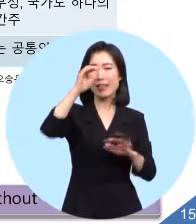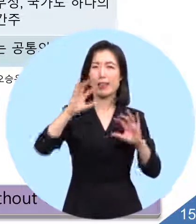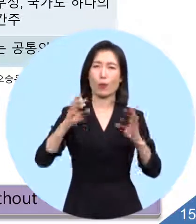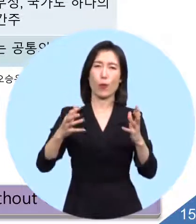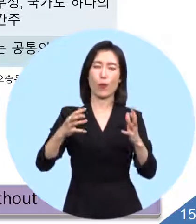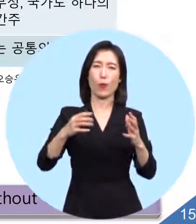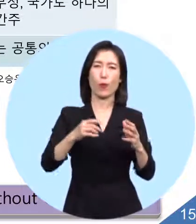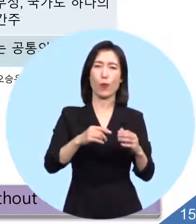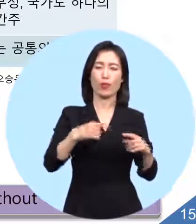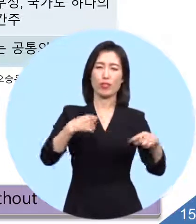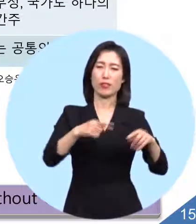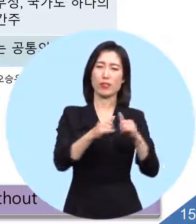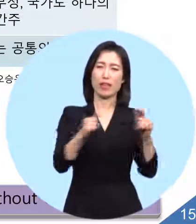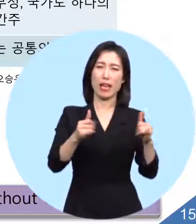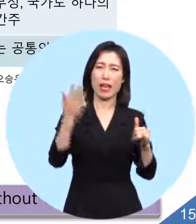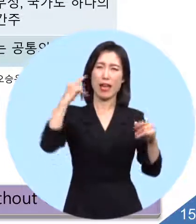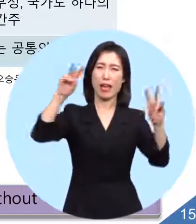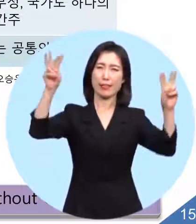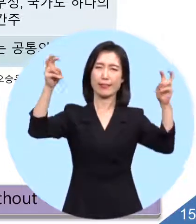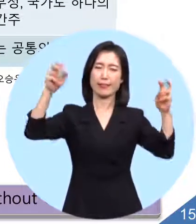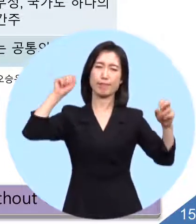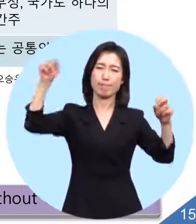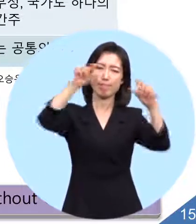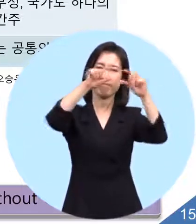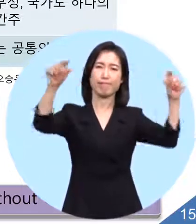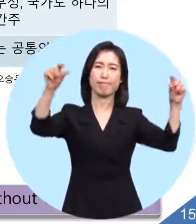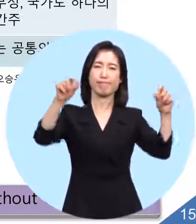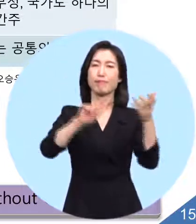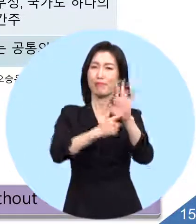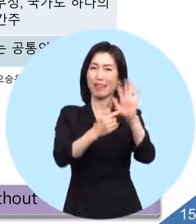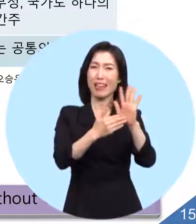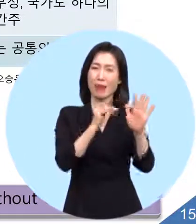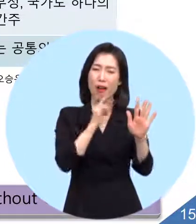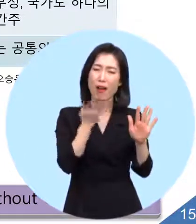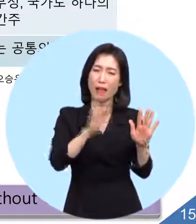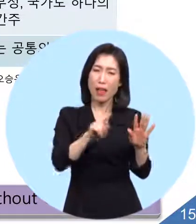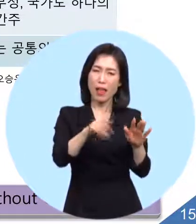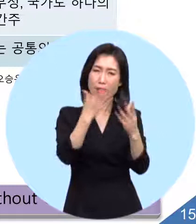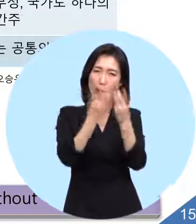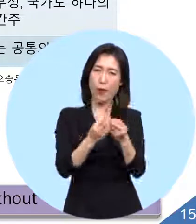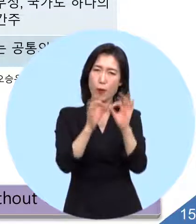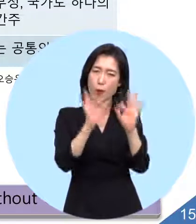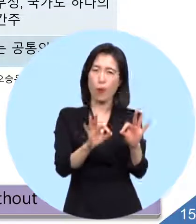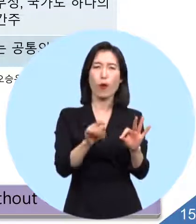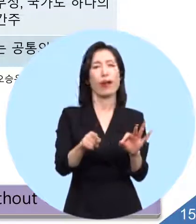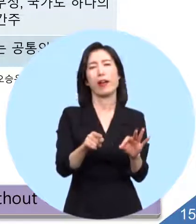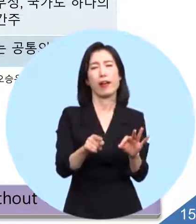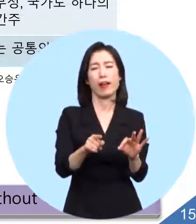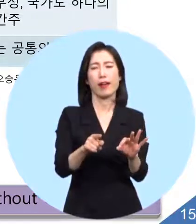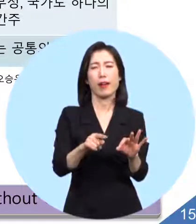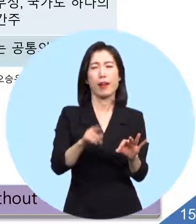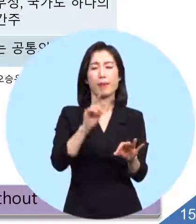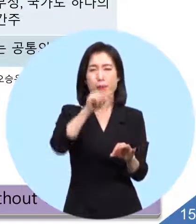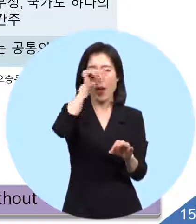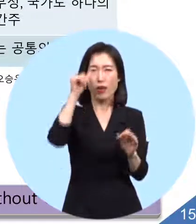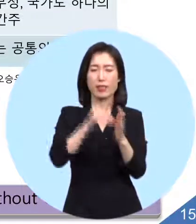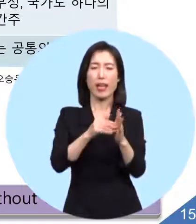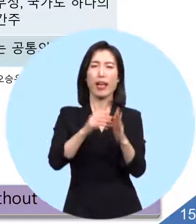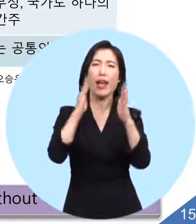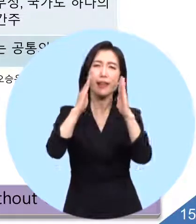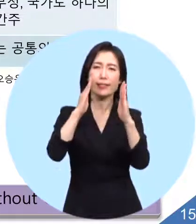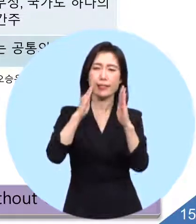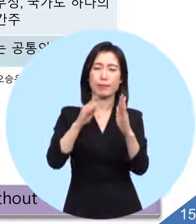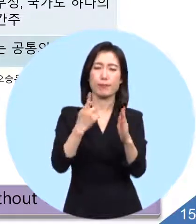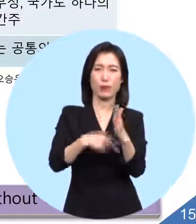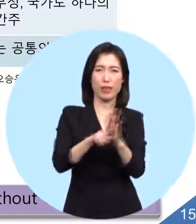개혁 슬로건으로 섰다고 하는데 실은 평생교육의 명저인 평생학습의 새로운